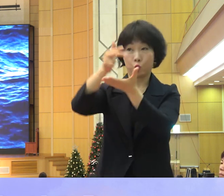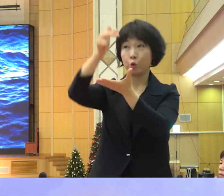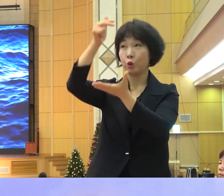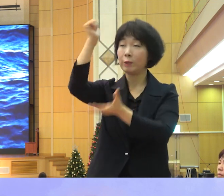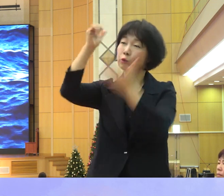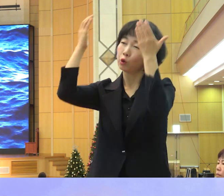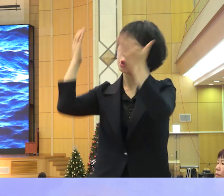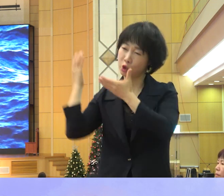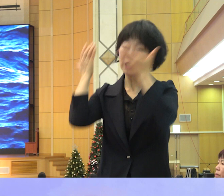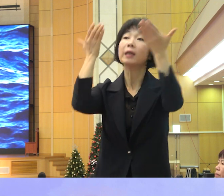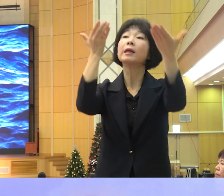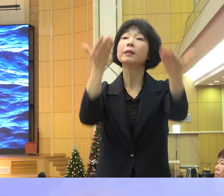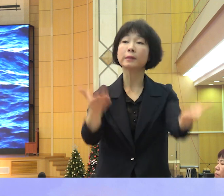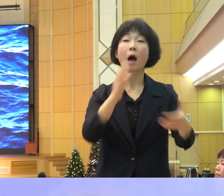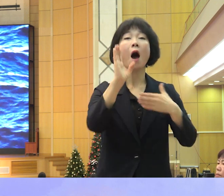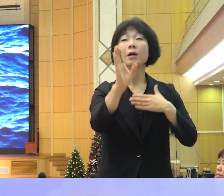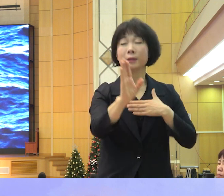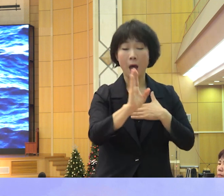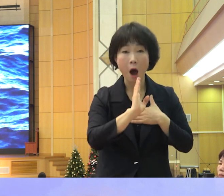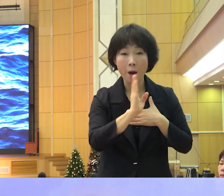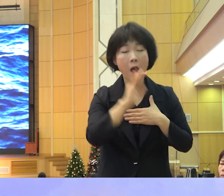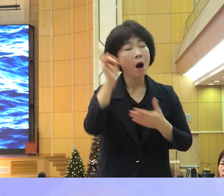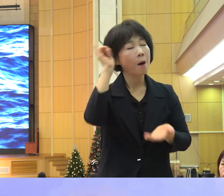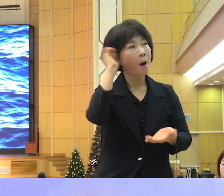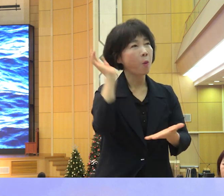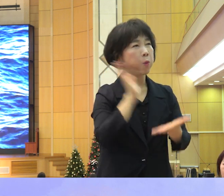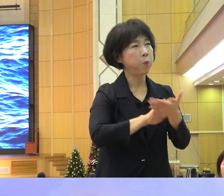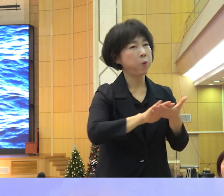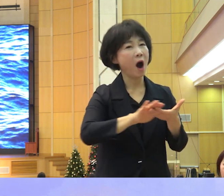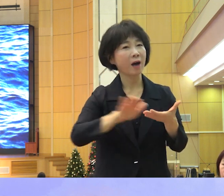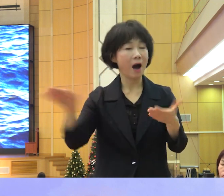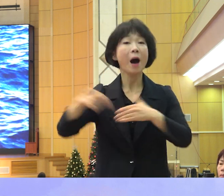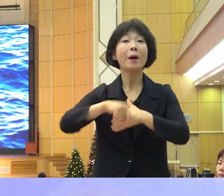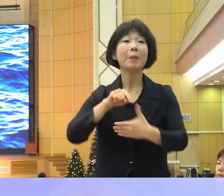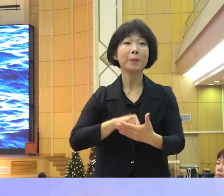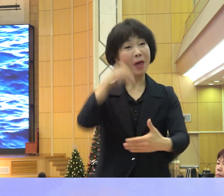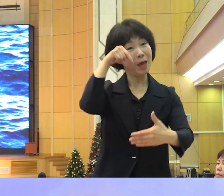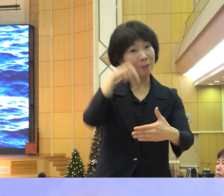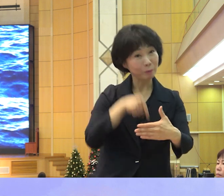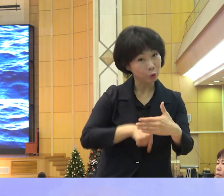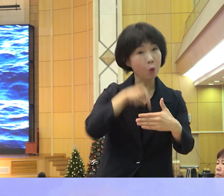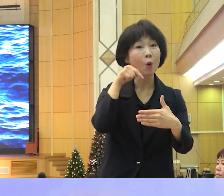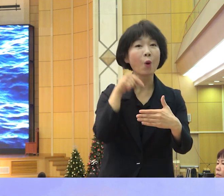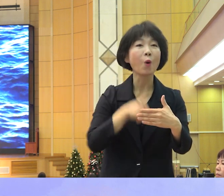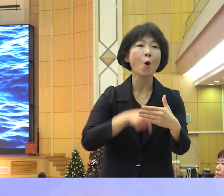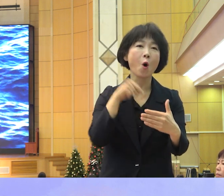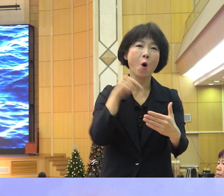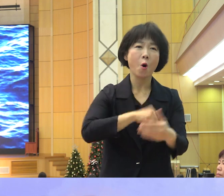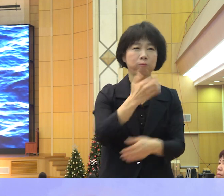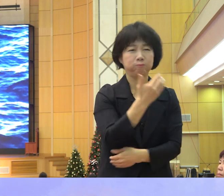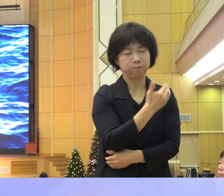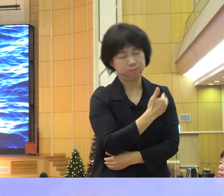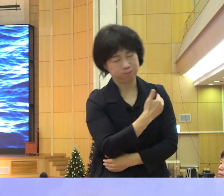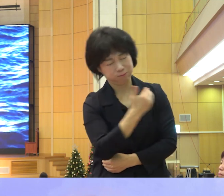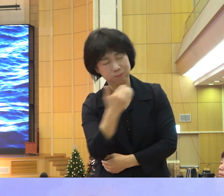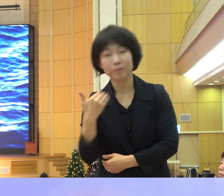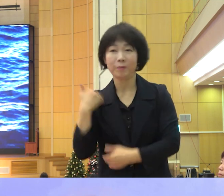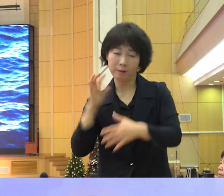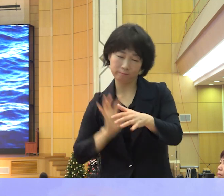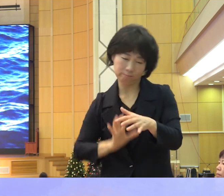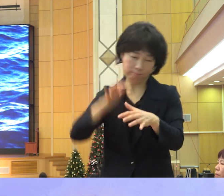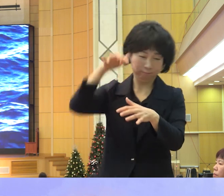기다리네. 주님 주시는 참된 평화가 내 맘속에